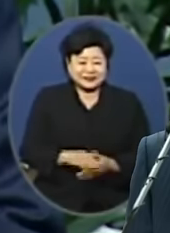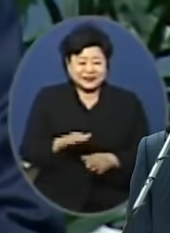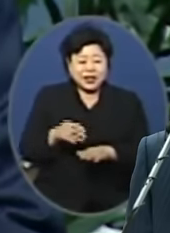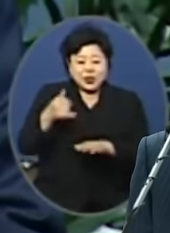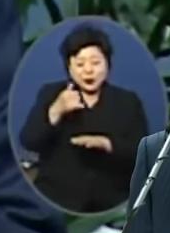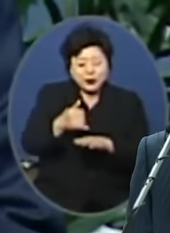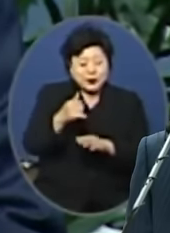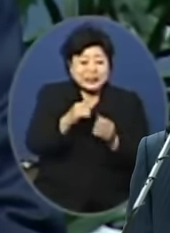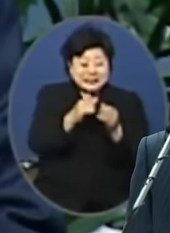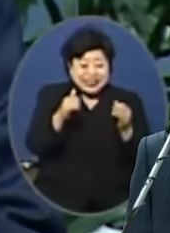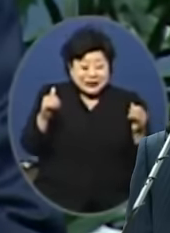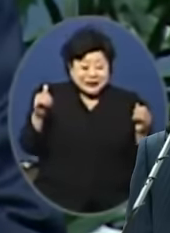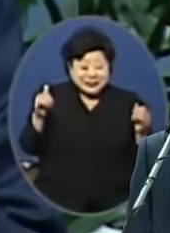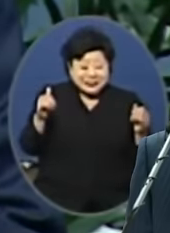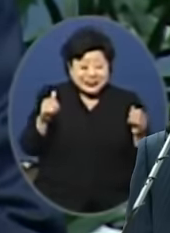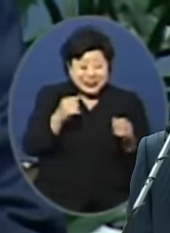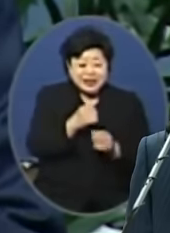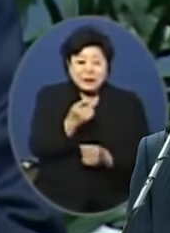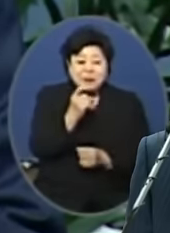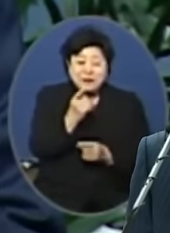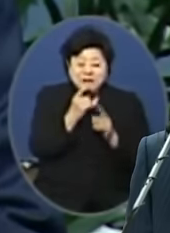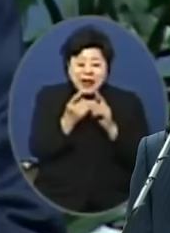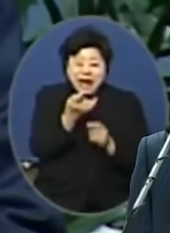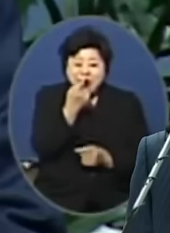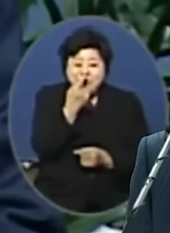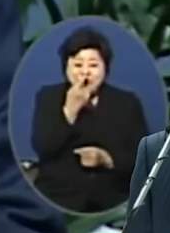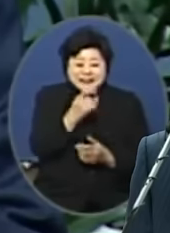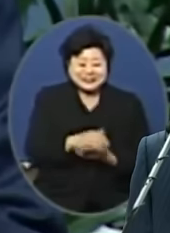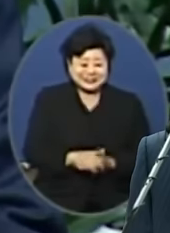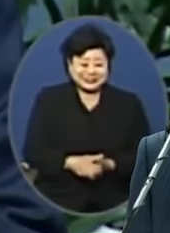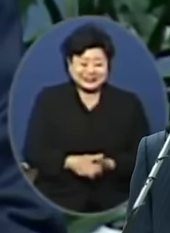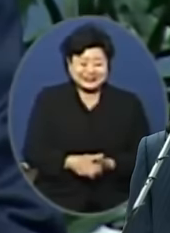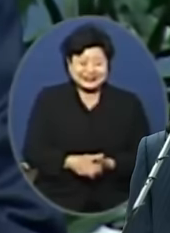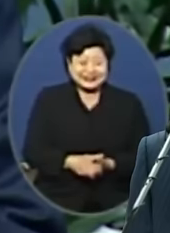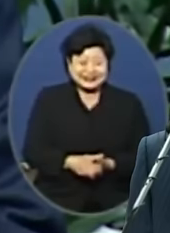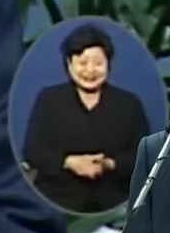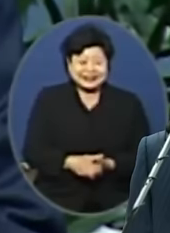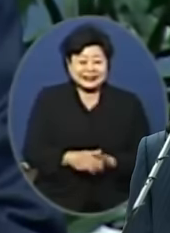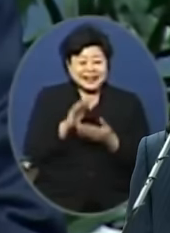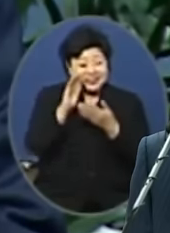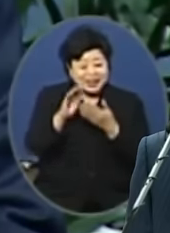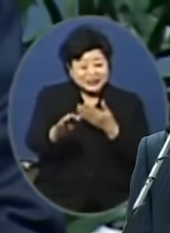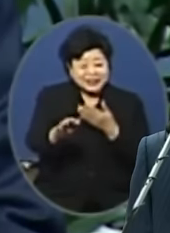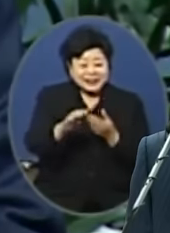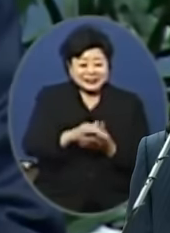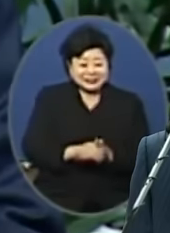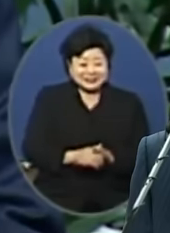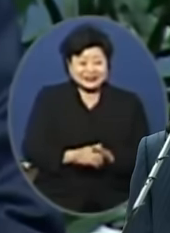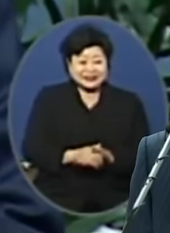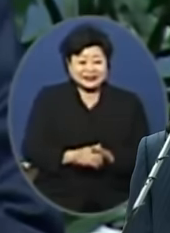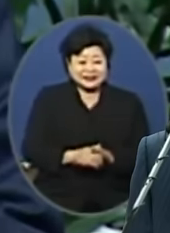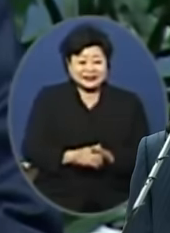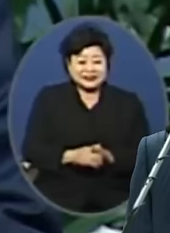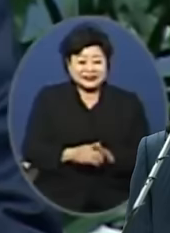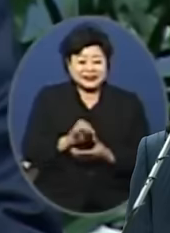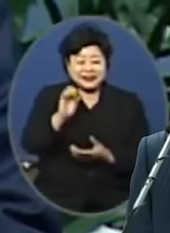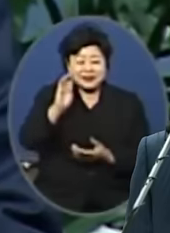농민들이 하는 말을 배웠습니다. 나중에 읍내에